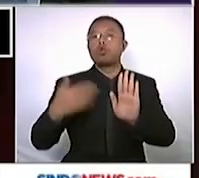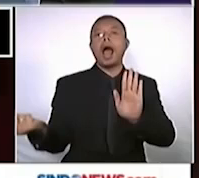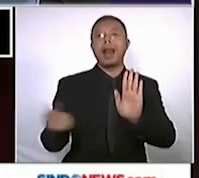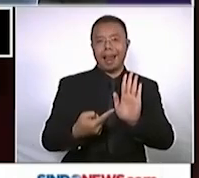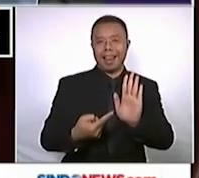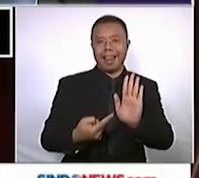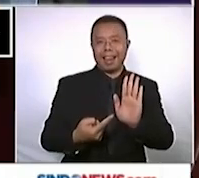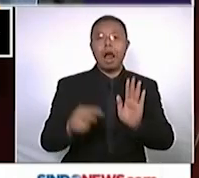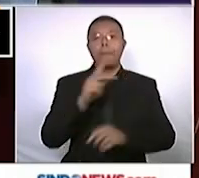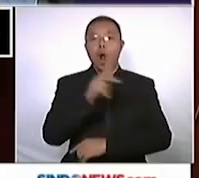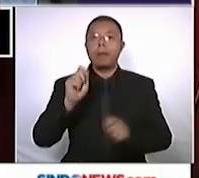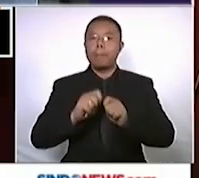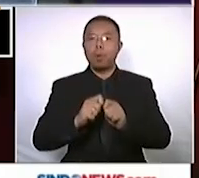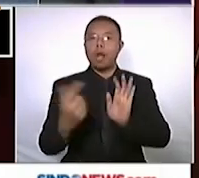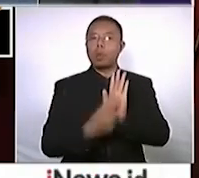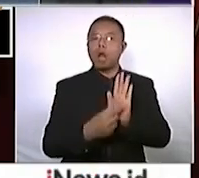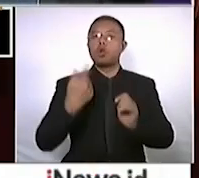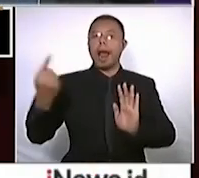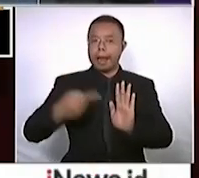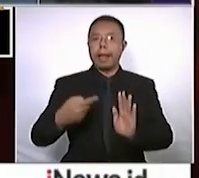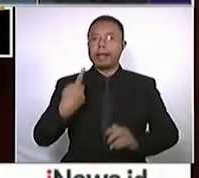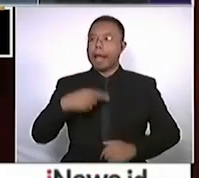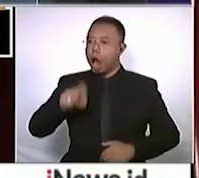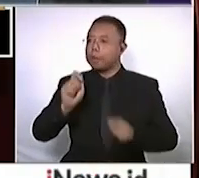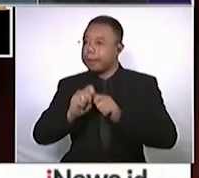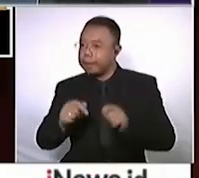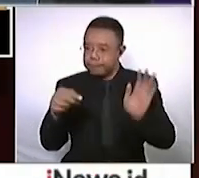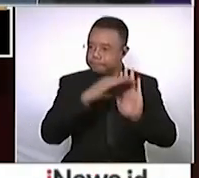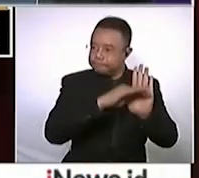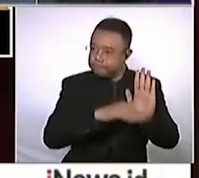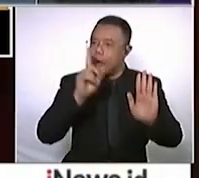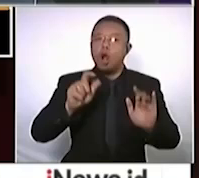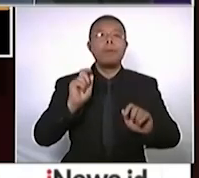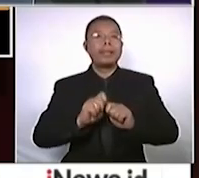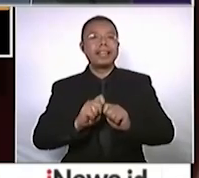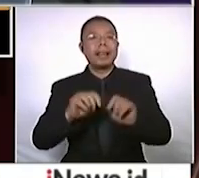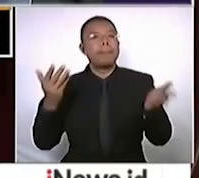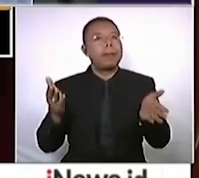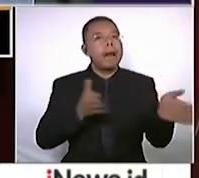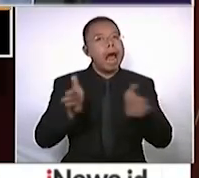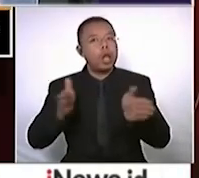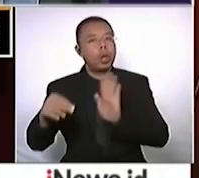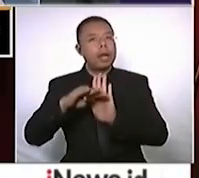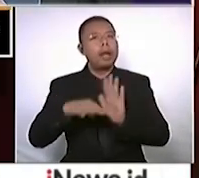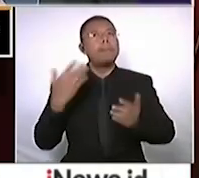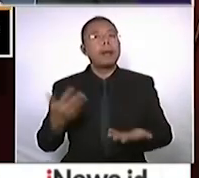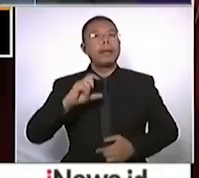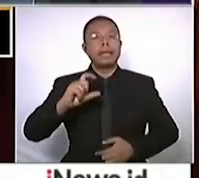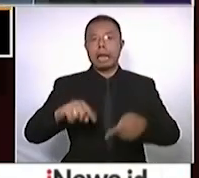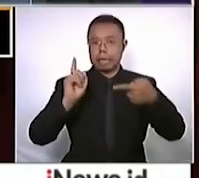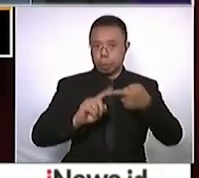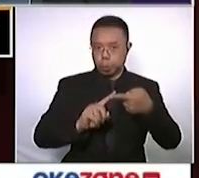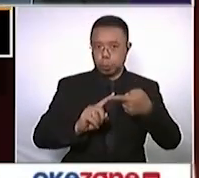ada, ya, proyek pembuatan regulasi sudah ada, kita harus buat ini baru dibuat regulasinya. Bagaimana cara